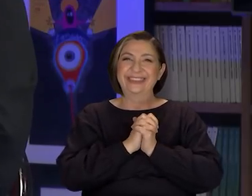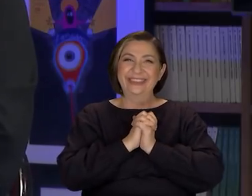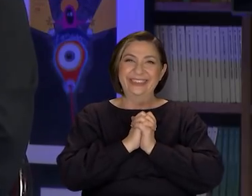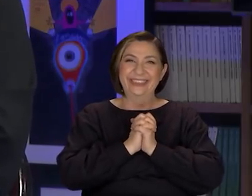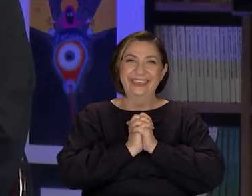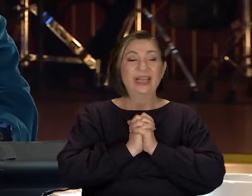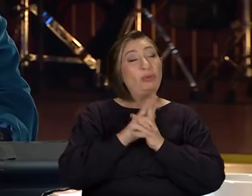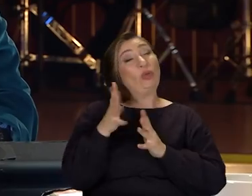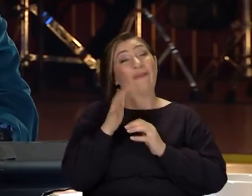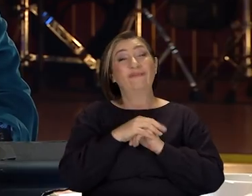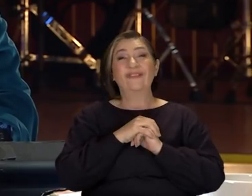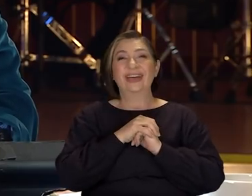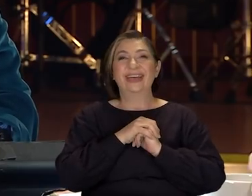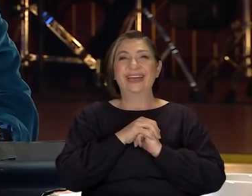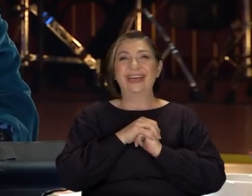Evet garip.